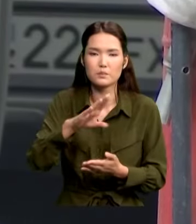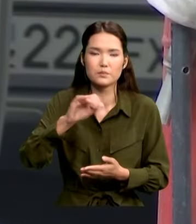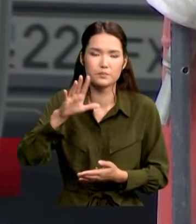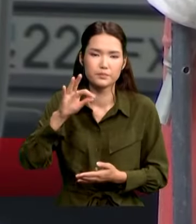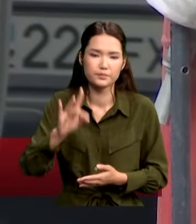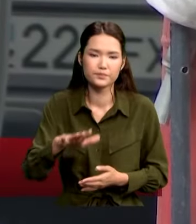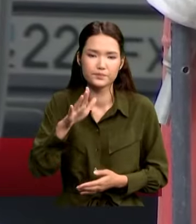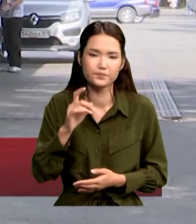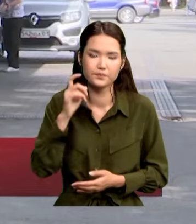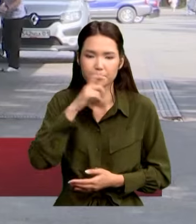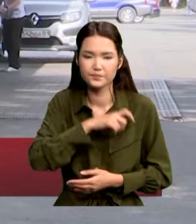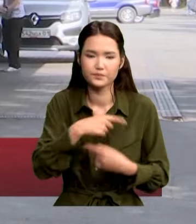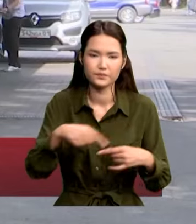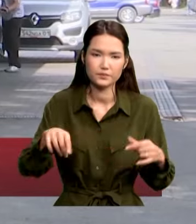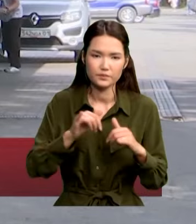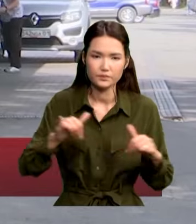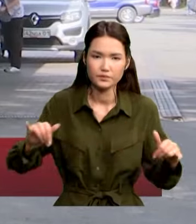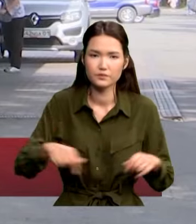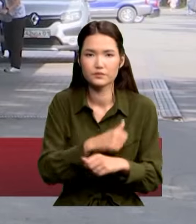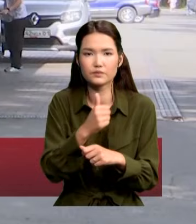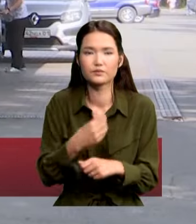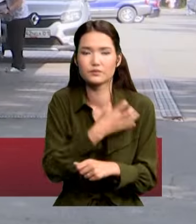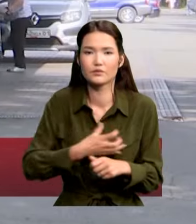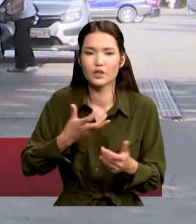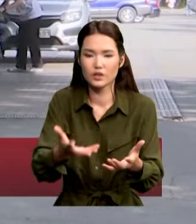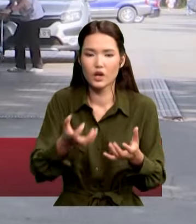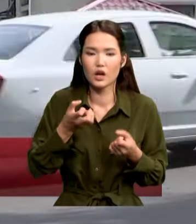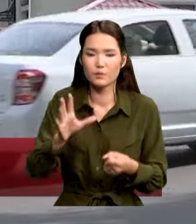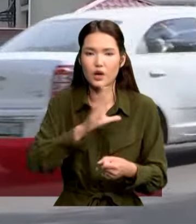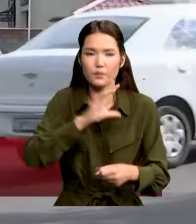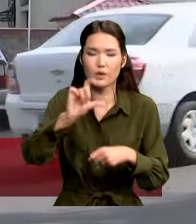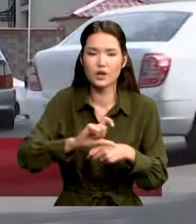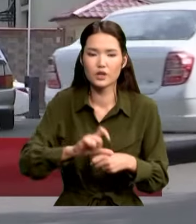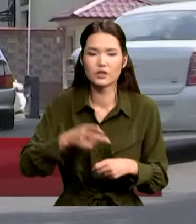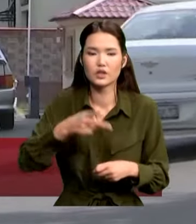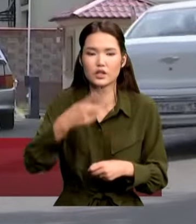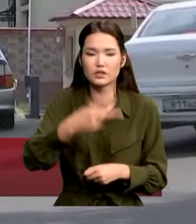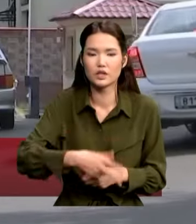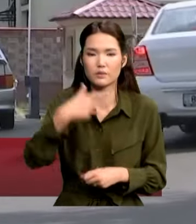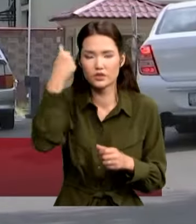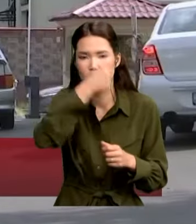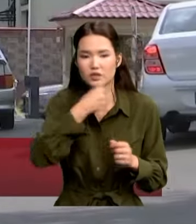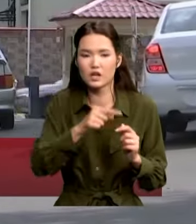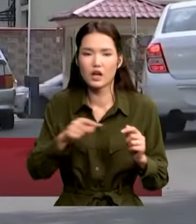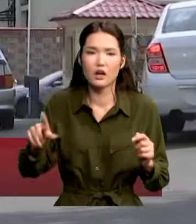президенттің экономиканы ырықтандыру туралы жарлығы негізінде қабылданғанын айтты. Сөзінше жарлыққа сәйкес 2027 жылға